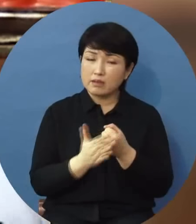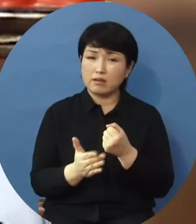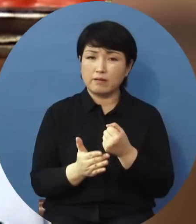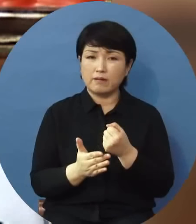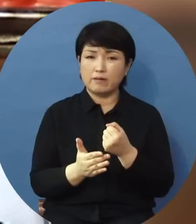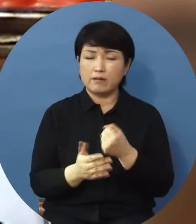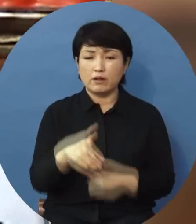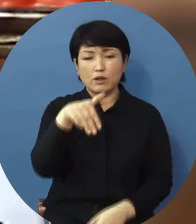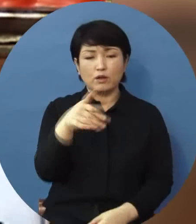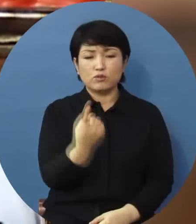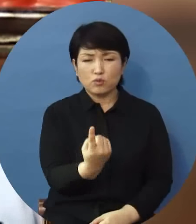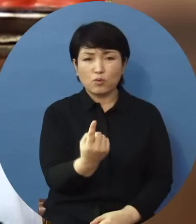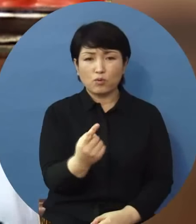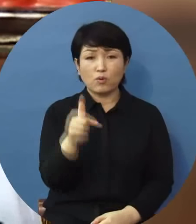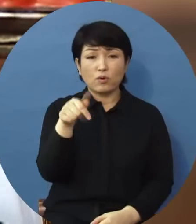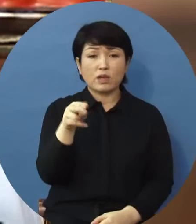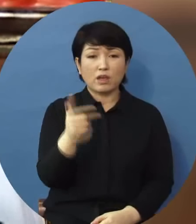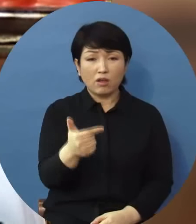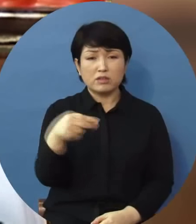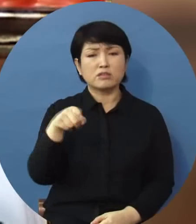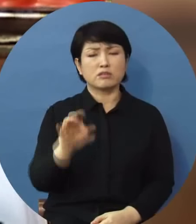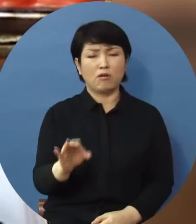그러니까 이 초견성을 해야 되는 거예요.